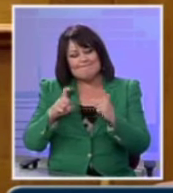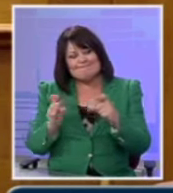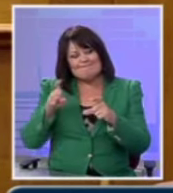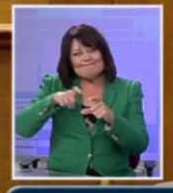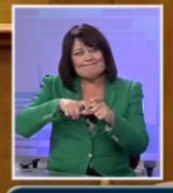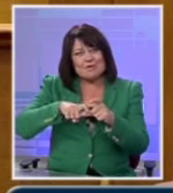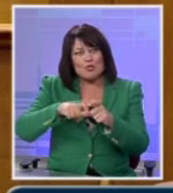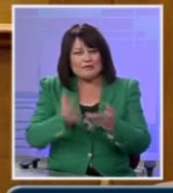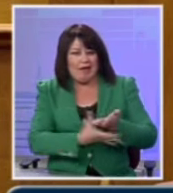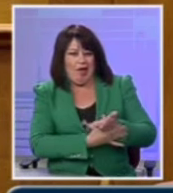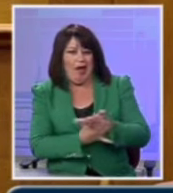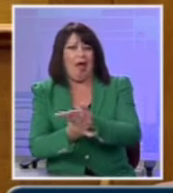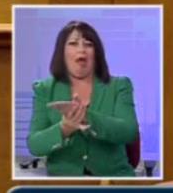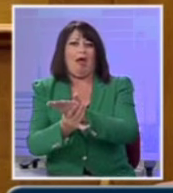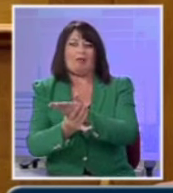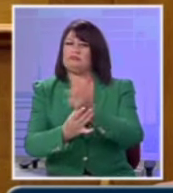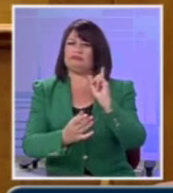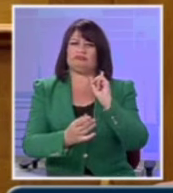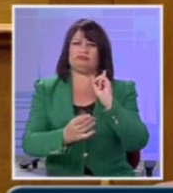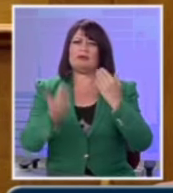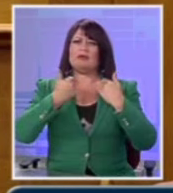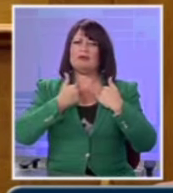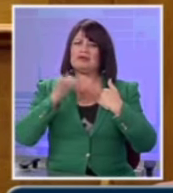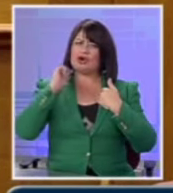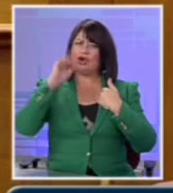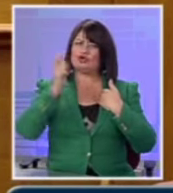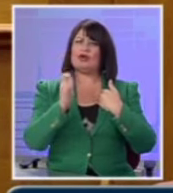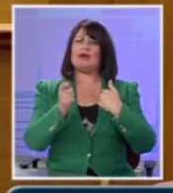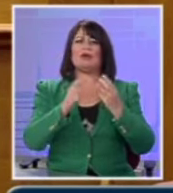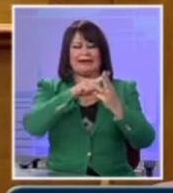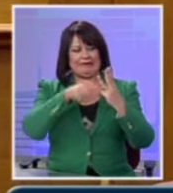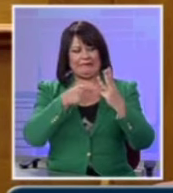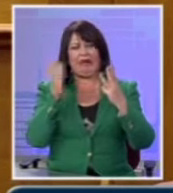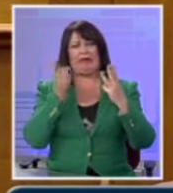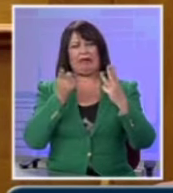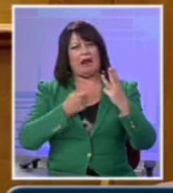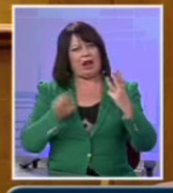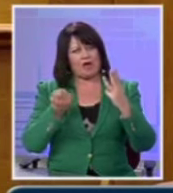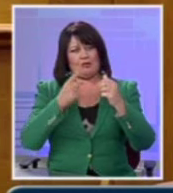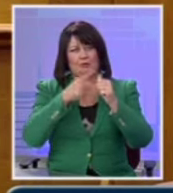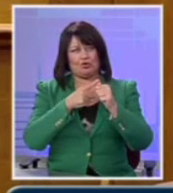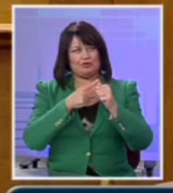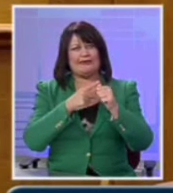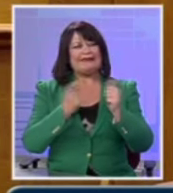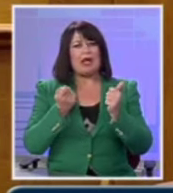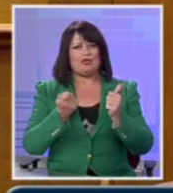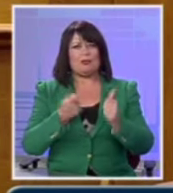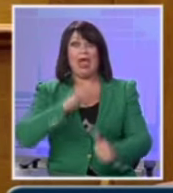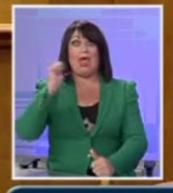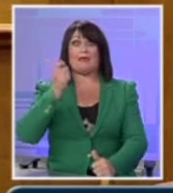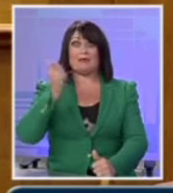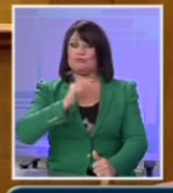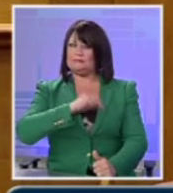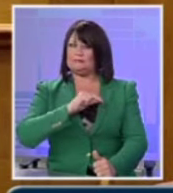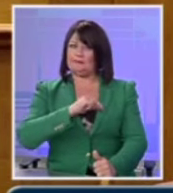χέρι κανενός. Κάνουμε εξωτερική πολιτική με βάση 3 κριτήρια. Πρώτον, το εθνικό